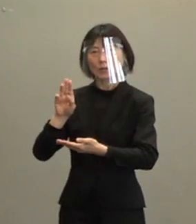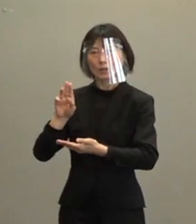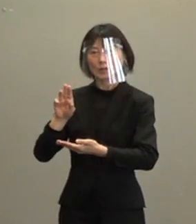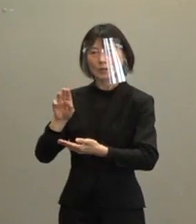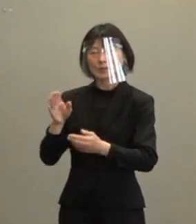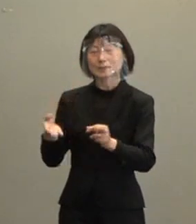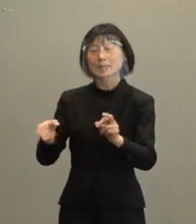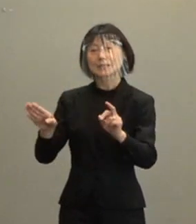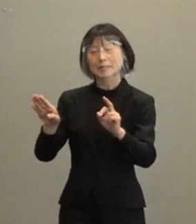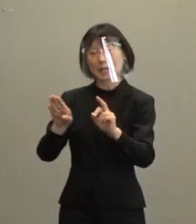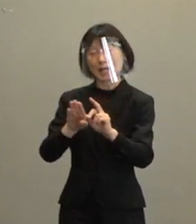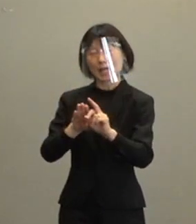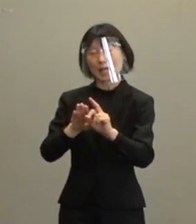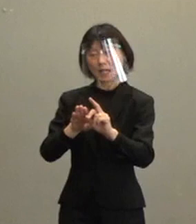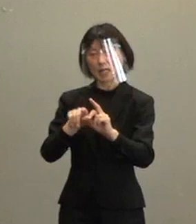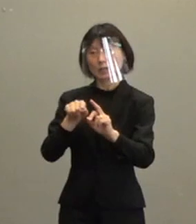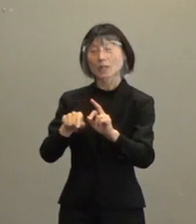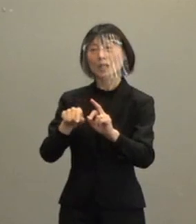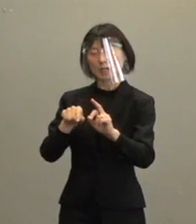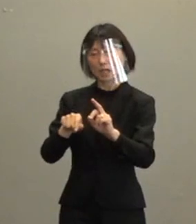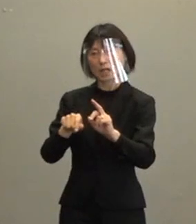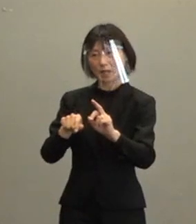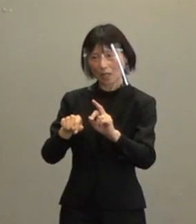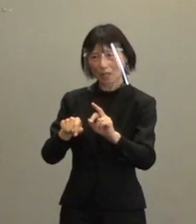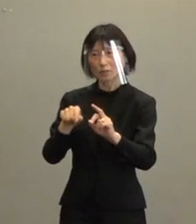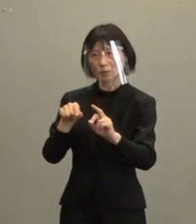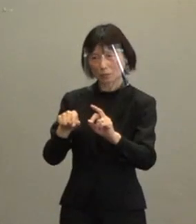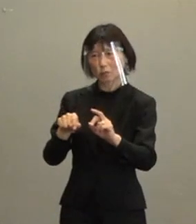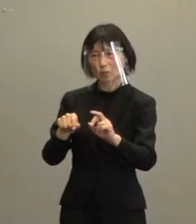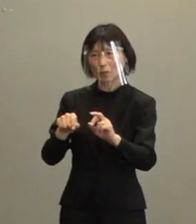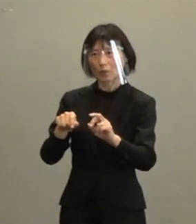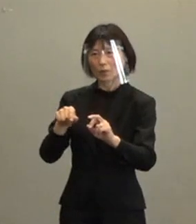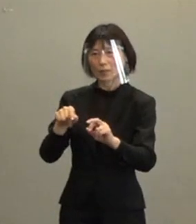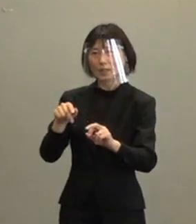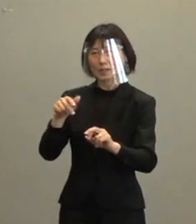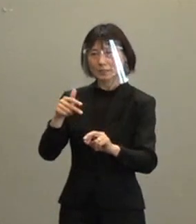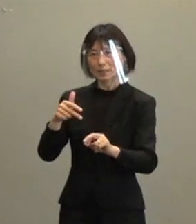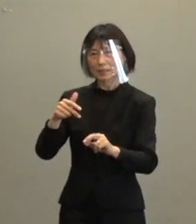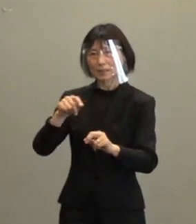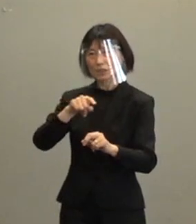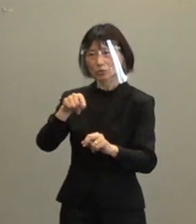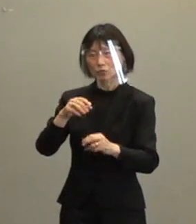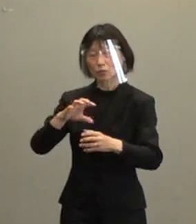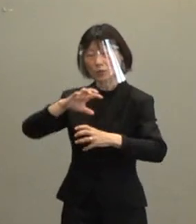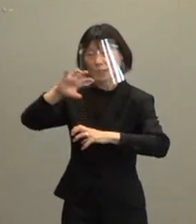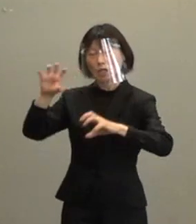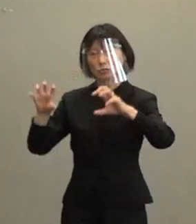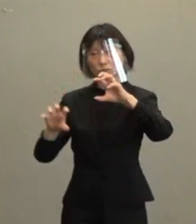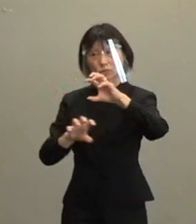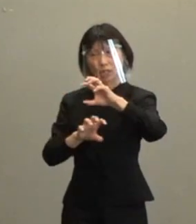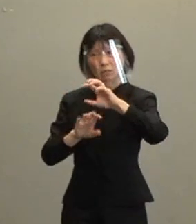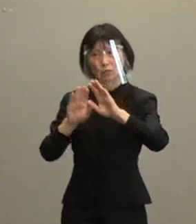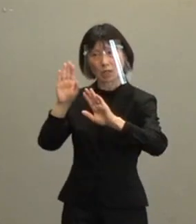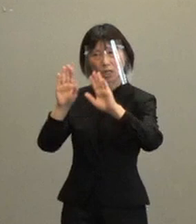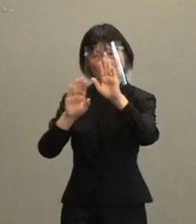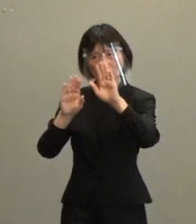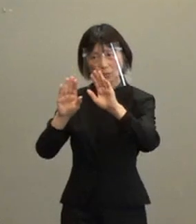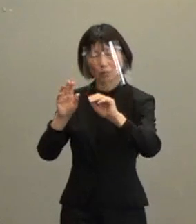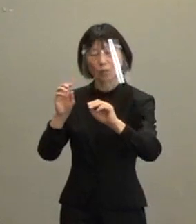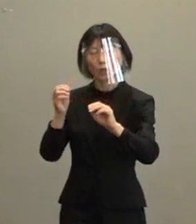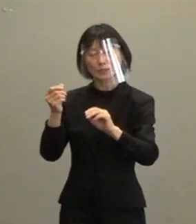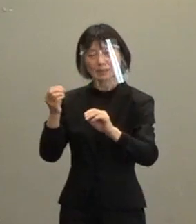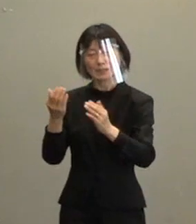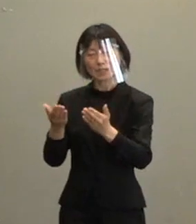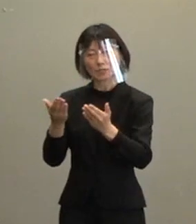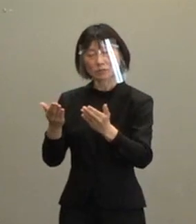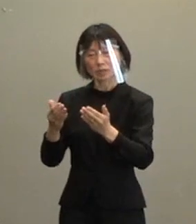改めてその地軸の逆転の現象であったり、もう少し広い、地学的な部分もこ